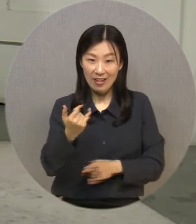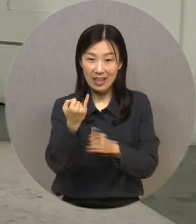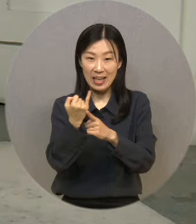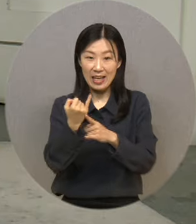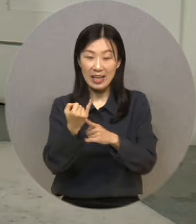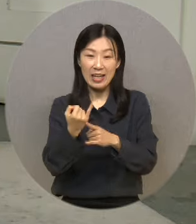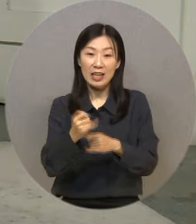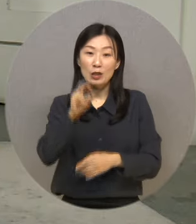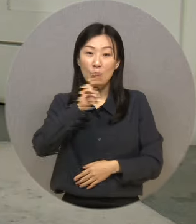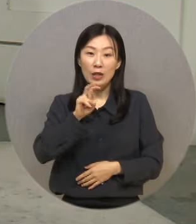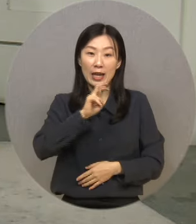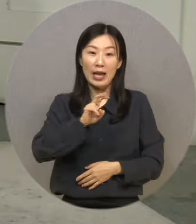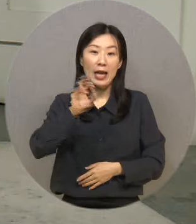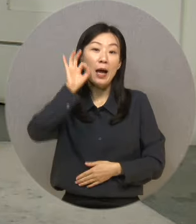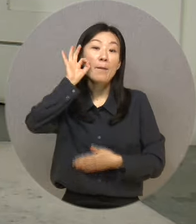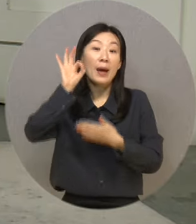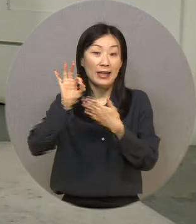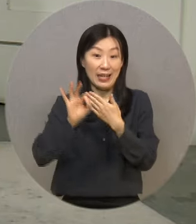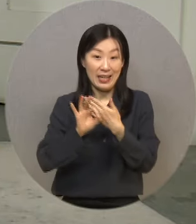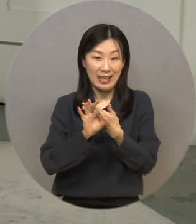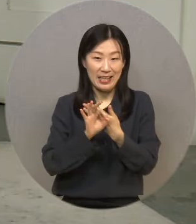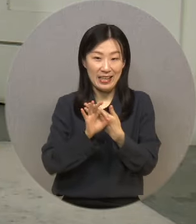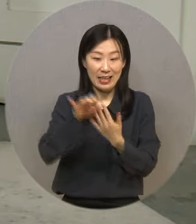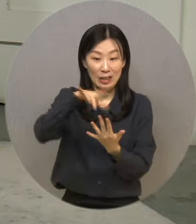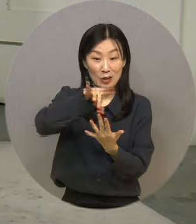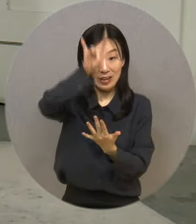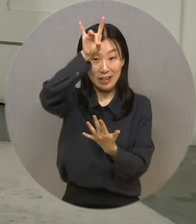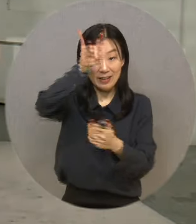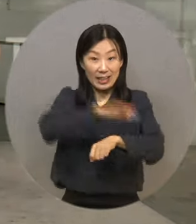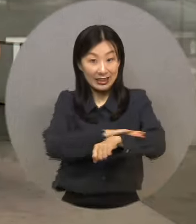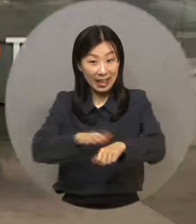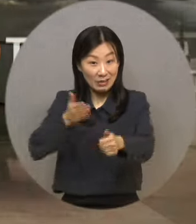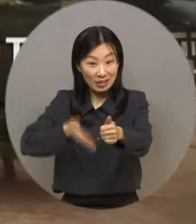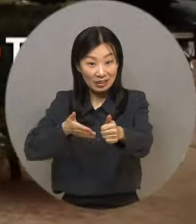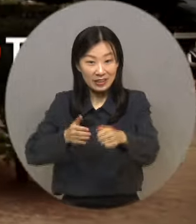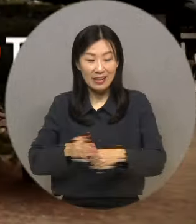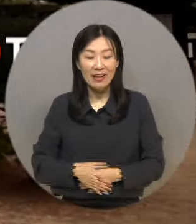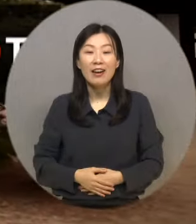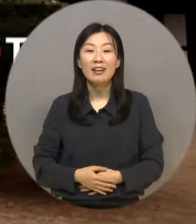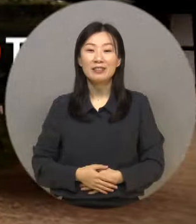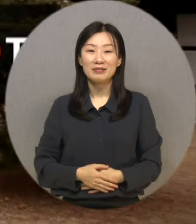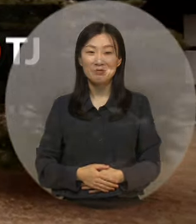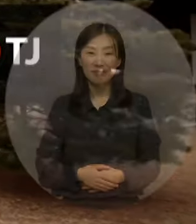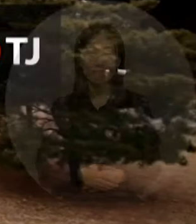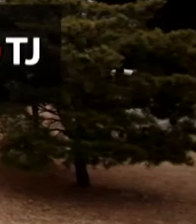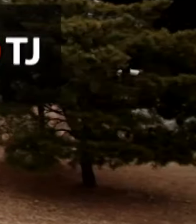선곡하셨습니다. 네. 네, 잘 불러주세요. 네, 잘 듣겠습니다.